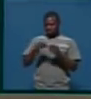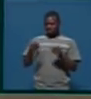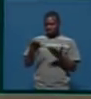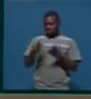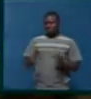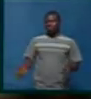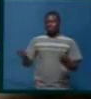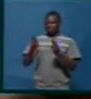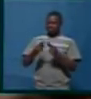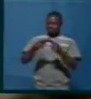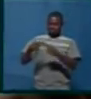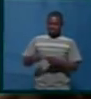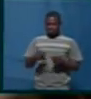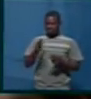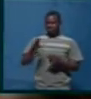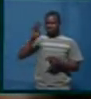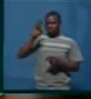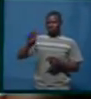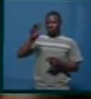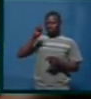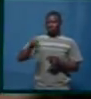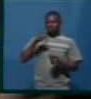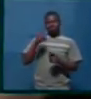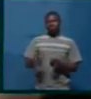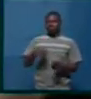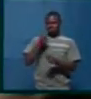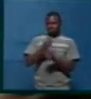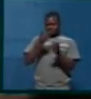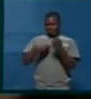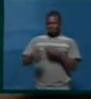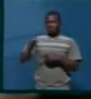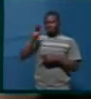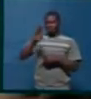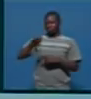acteurs venus de Bobo Dioulasso, Koudougou, Kaya et Waïguya.